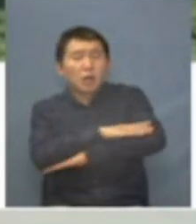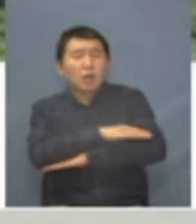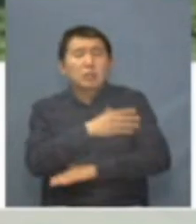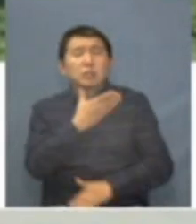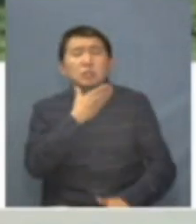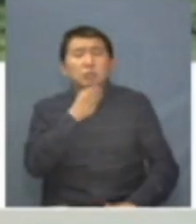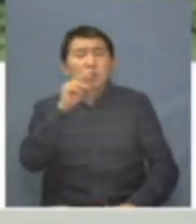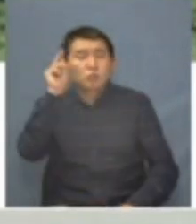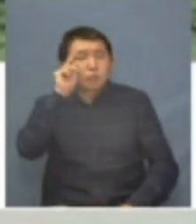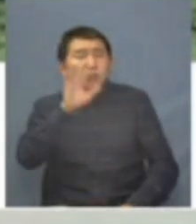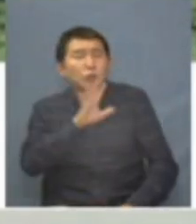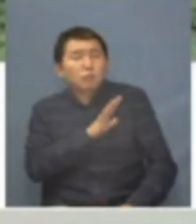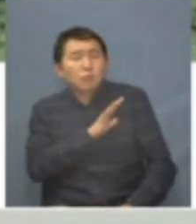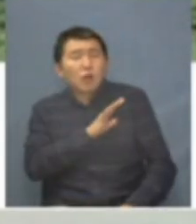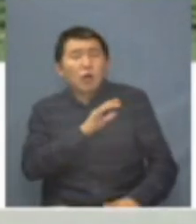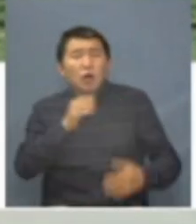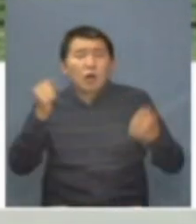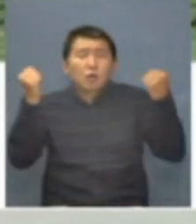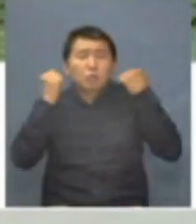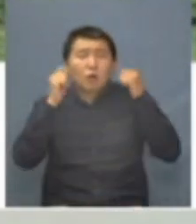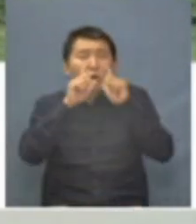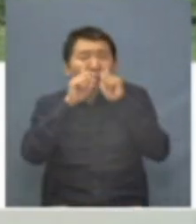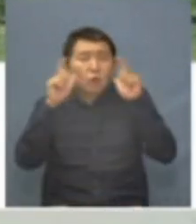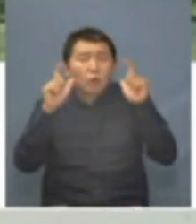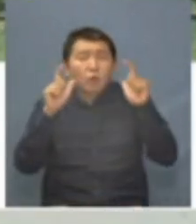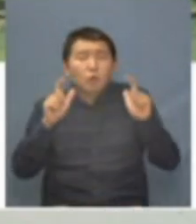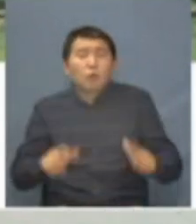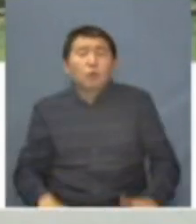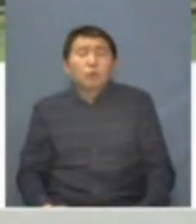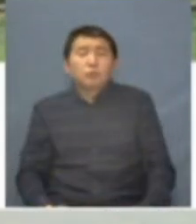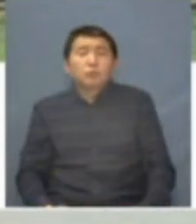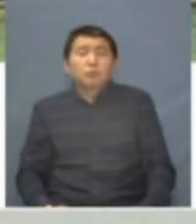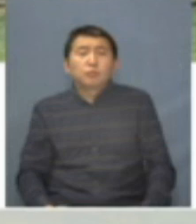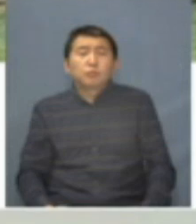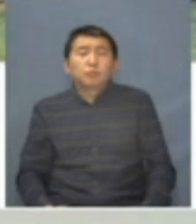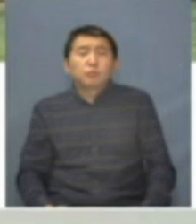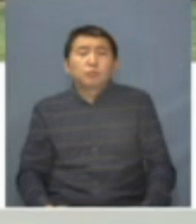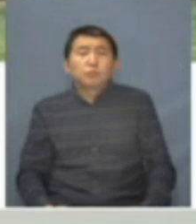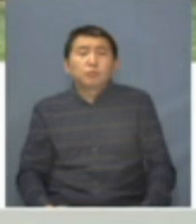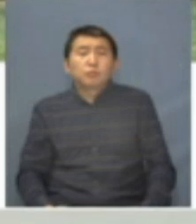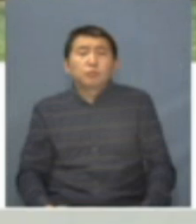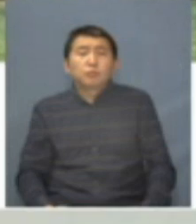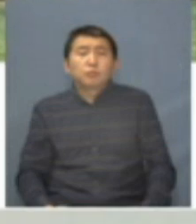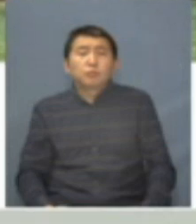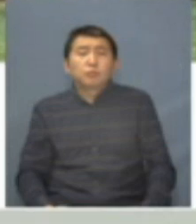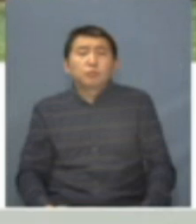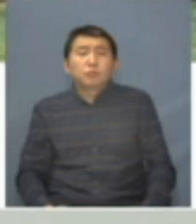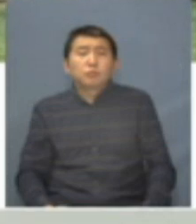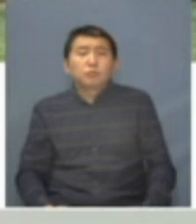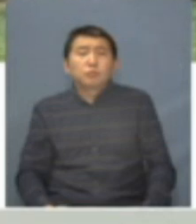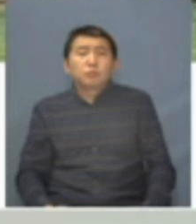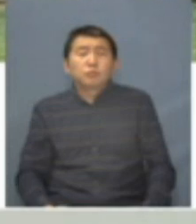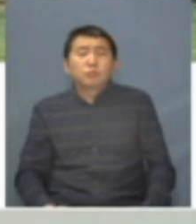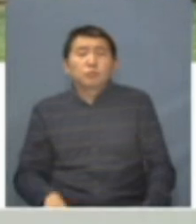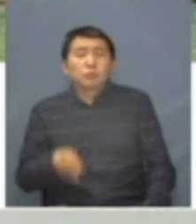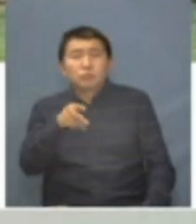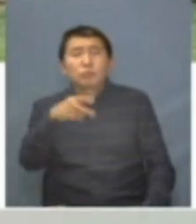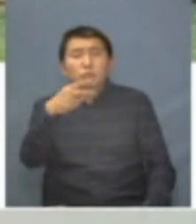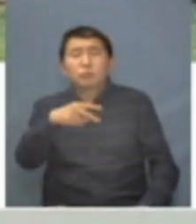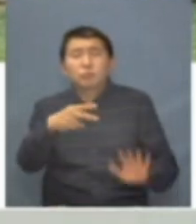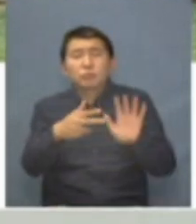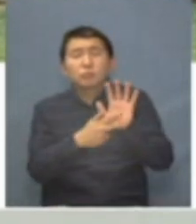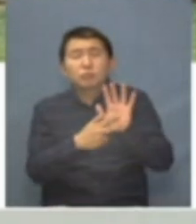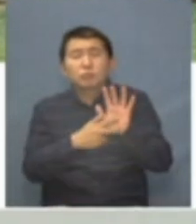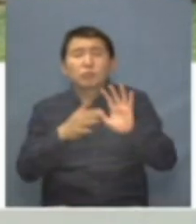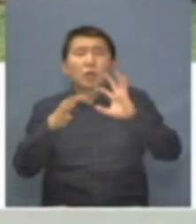бүгінгі нәтижесі осындай болып, иран балуанына жол беріп, оған енді Құдай қаласа 2028-де